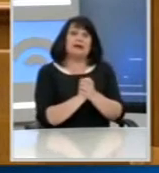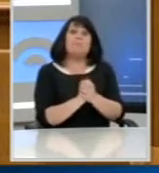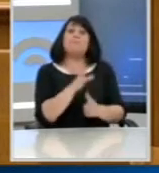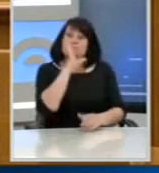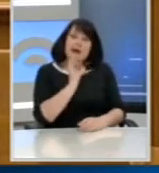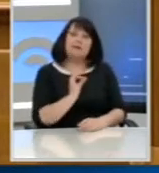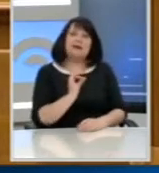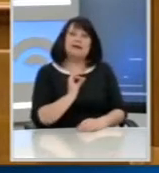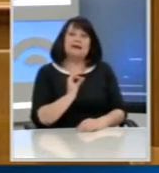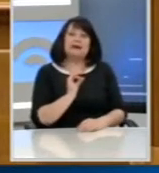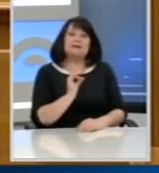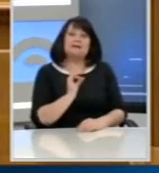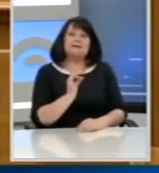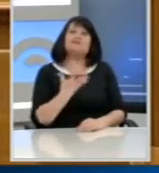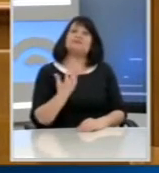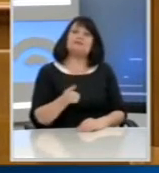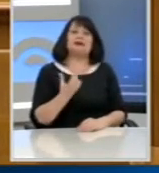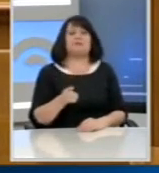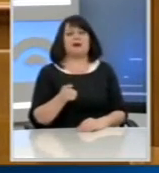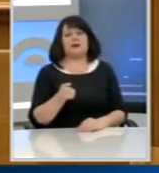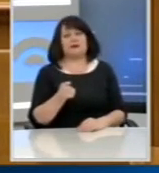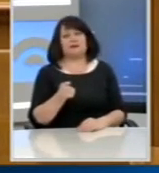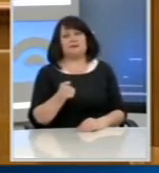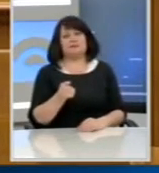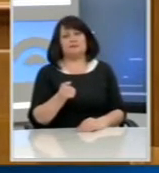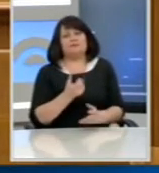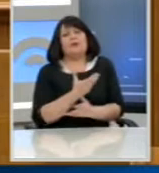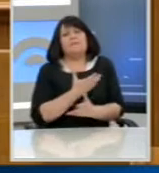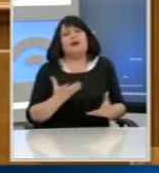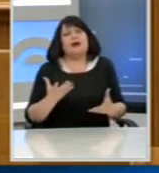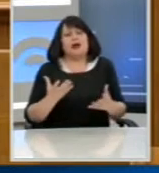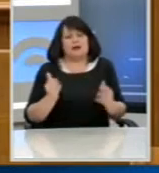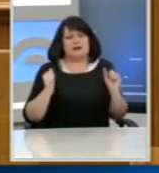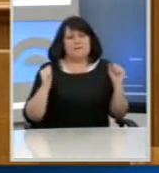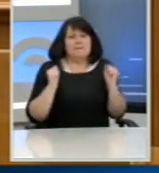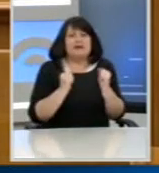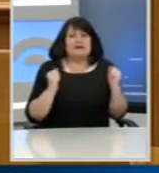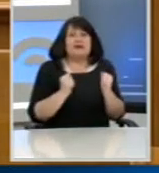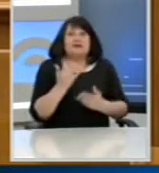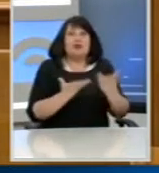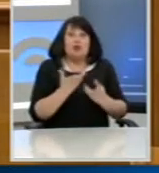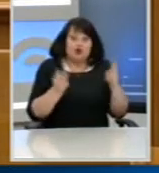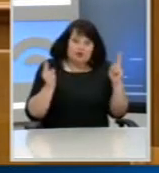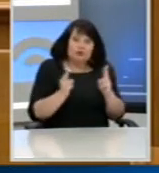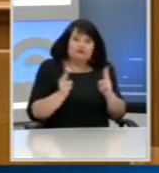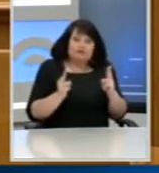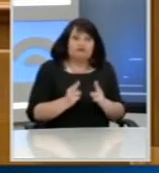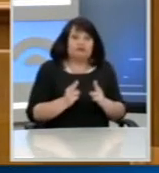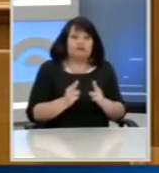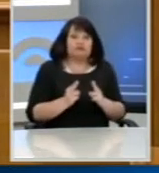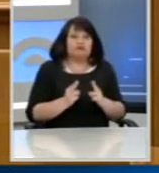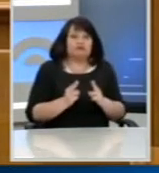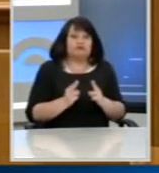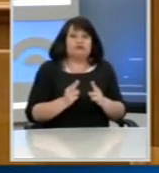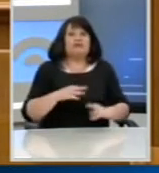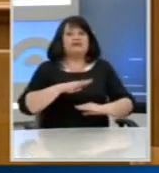πράγματι ενώ υπήρχε η τεράστια πίεση για τη μείωση του προϋπολογισμού εις βάρος των στελεχών